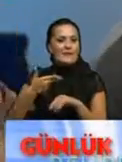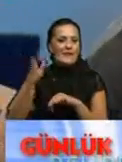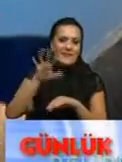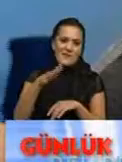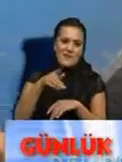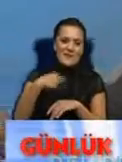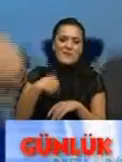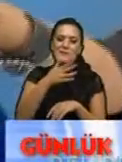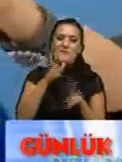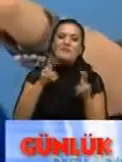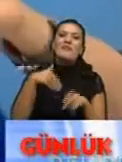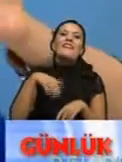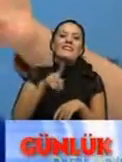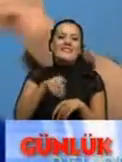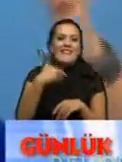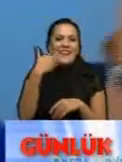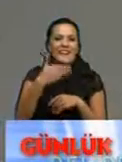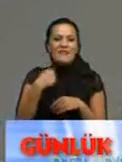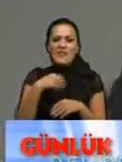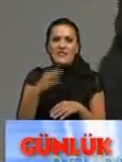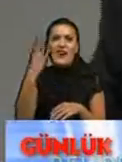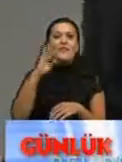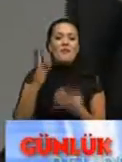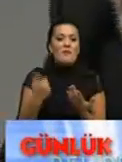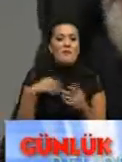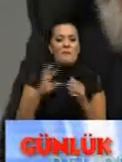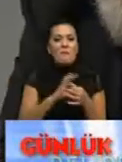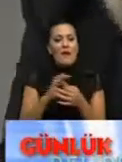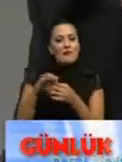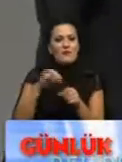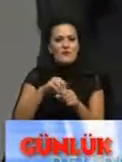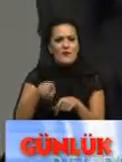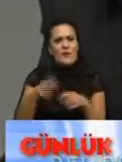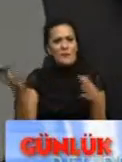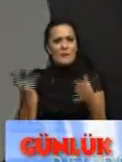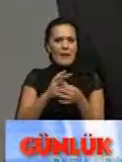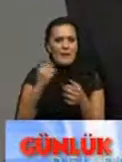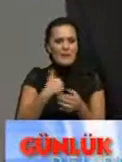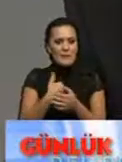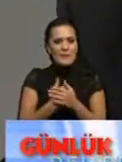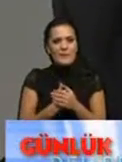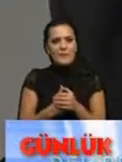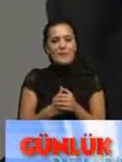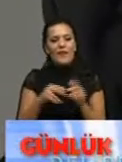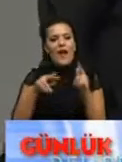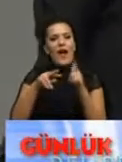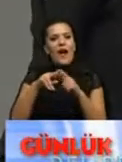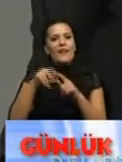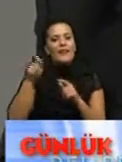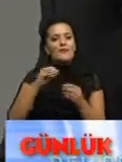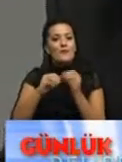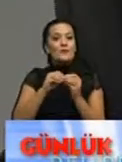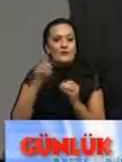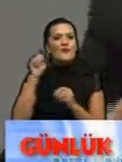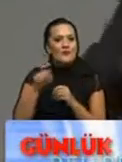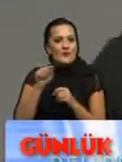da bildiğim konular değil aslında. Ben, ben hiç anlamam ama şöyle yani, bağlayayım. Üzüldüm sadece. Şimdi Alex'in sorunu